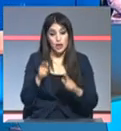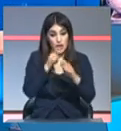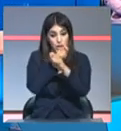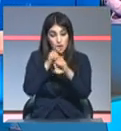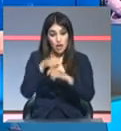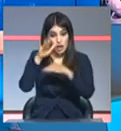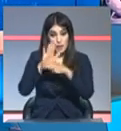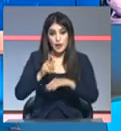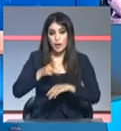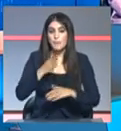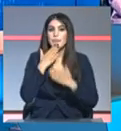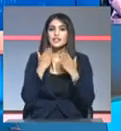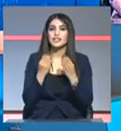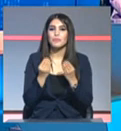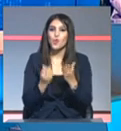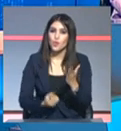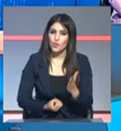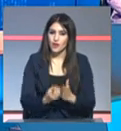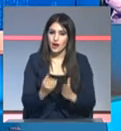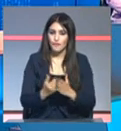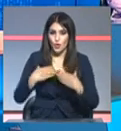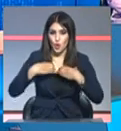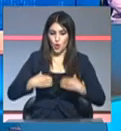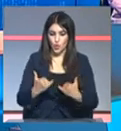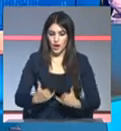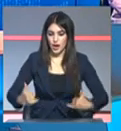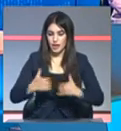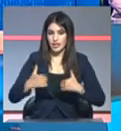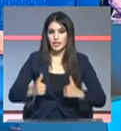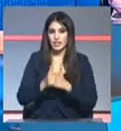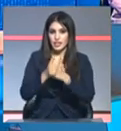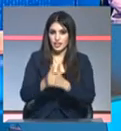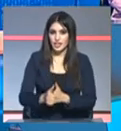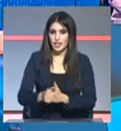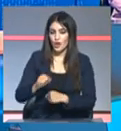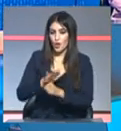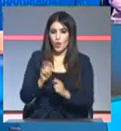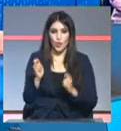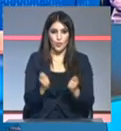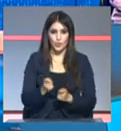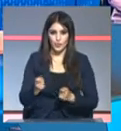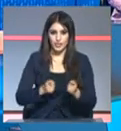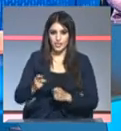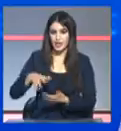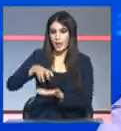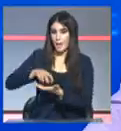انا اشكرك جزيل الشكر الهاشمي الوزير عضو اللجنه العلميه لمجابهه فيروس كرونا ومدير معهد